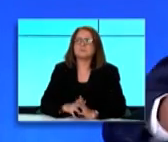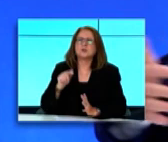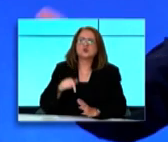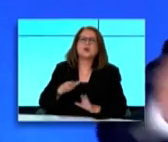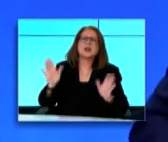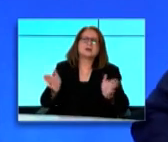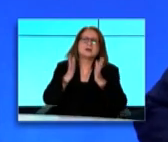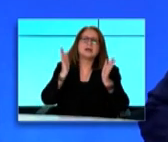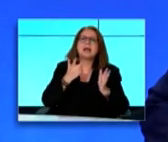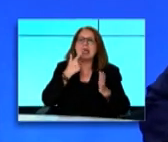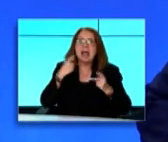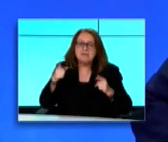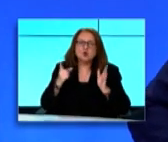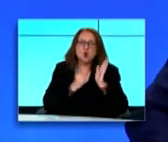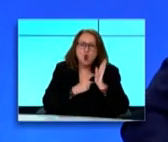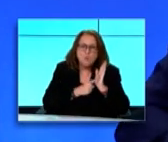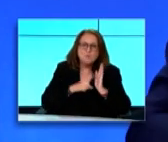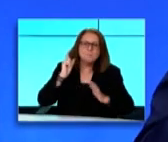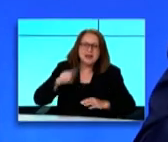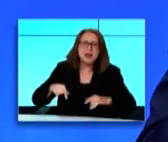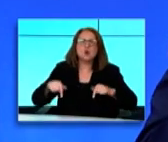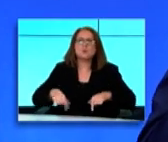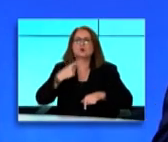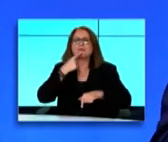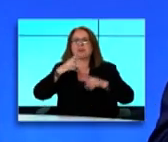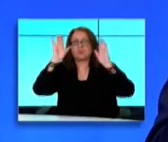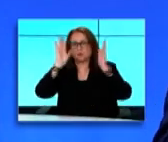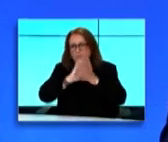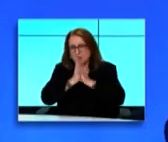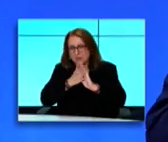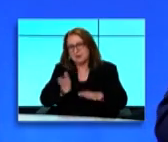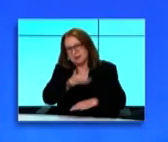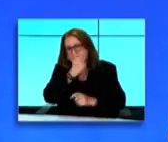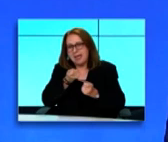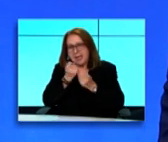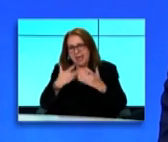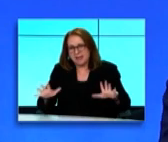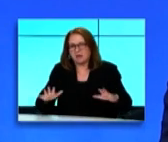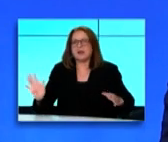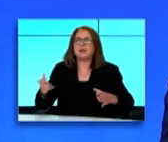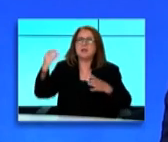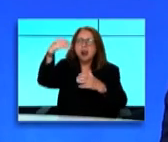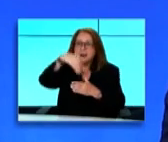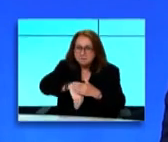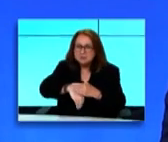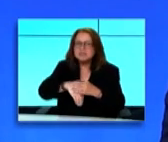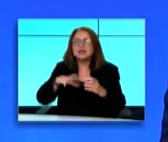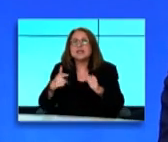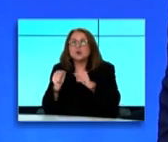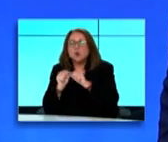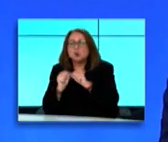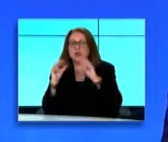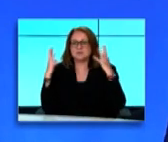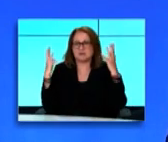δεν είναι της ώρας να τους αναλύσω, που ουσιαστικά είναι πάρα πολύ κοντά ή έχουν ήδη μπει μέσα σε δάση.